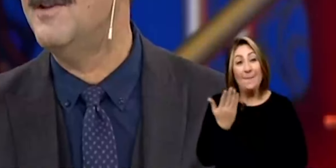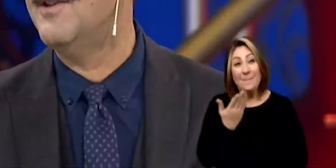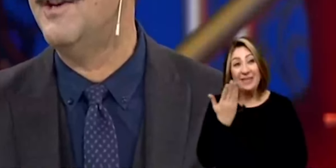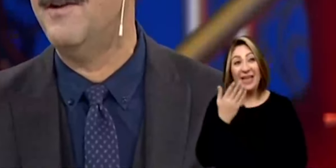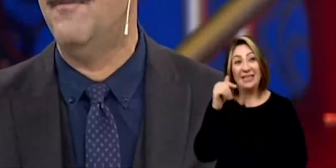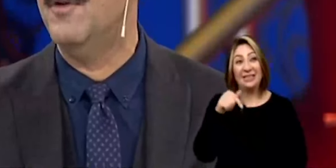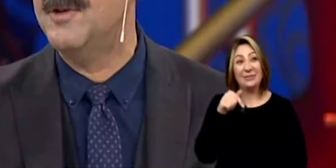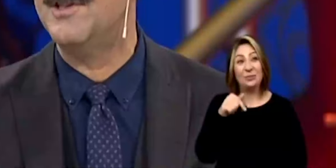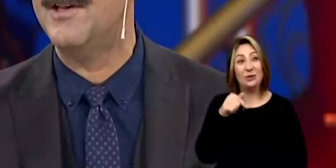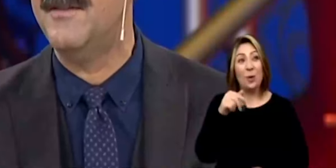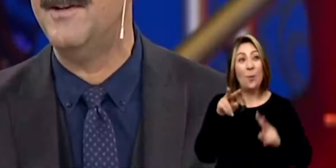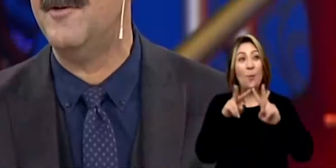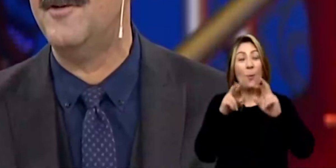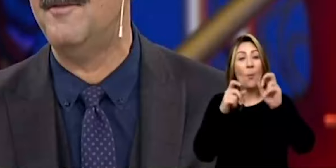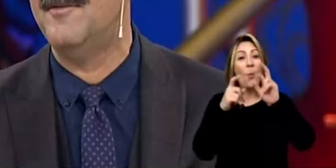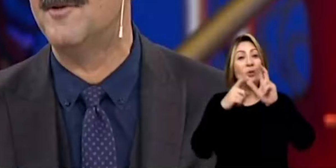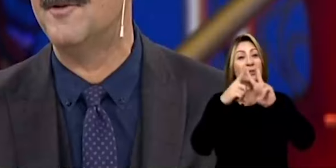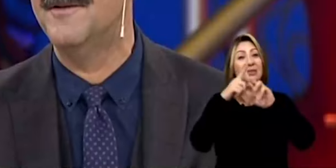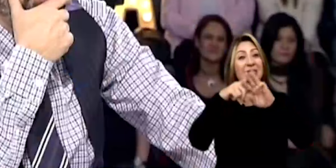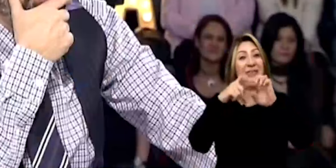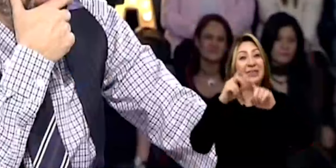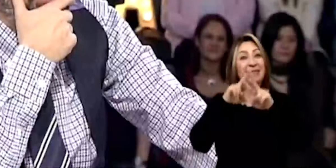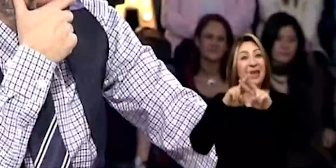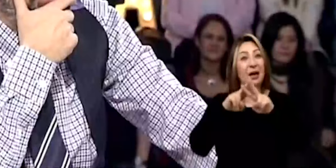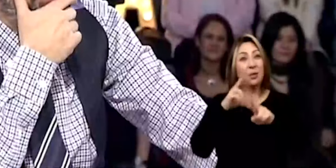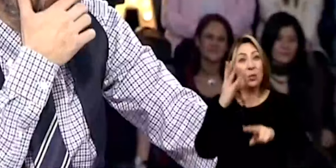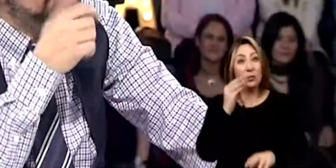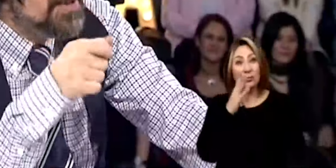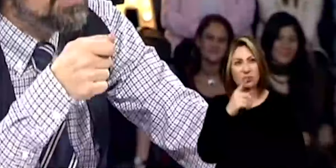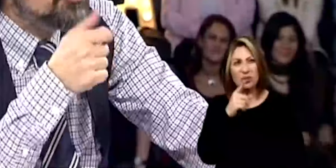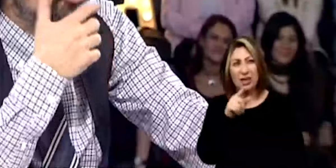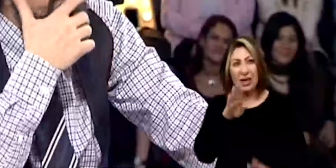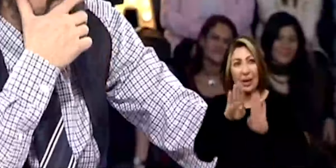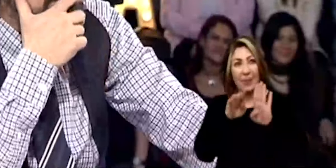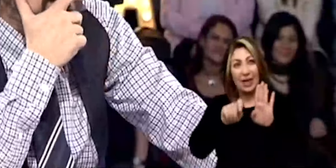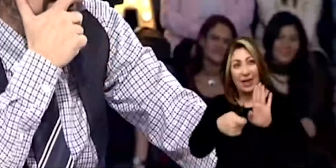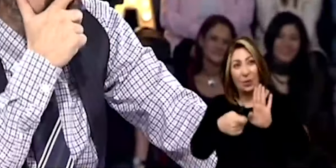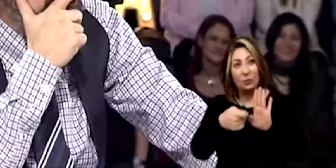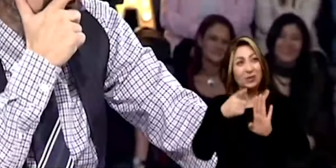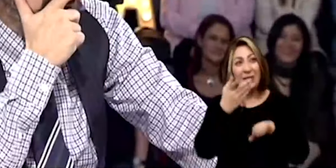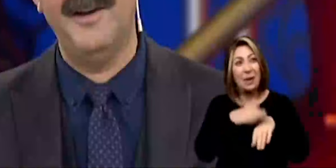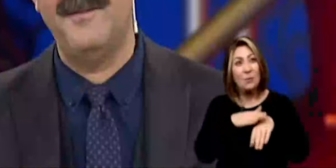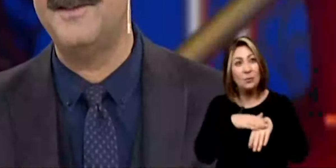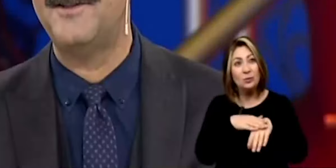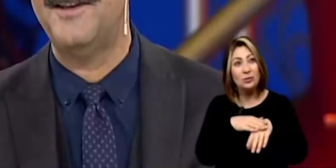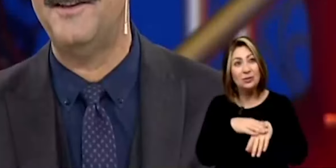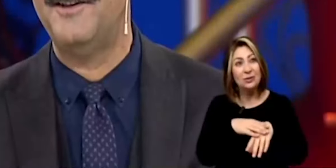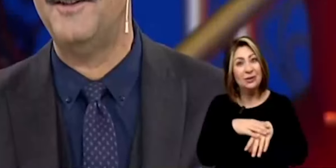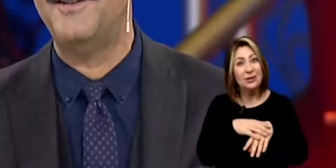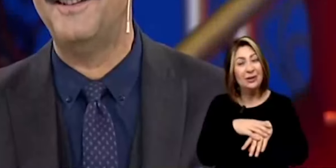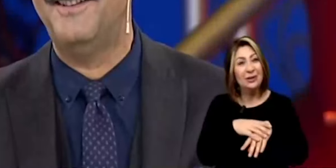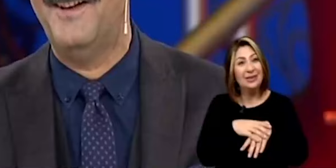Mesela şimdi şey var. Monsters'lardan falan koruyabiliyor musunuz? Kapıyı kilitliyoruz biz. Sen ne yapıyorsun? Vallahi biz